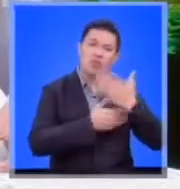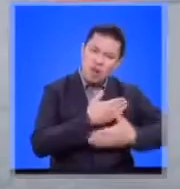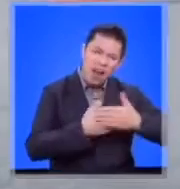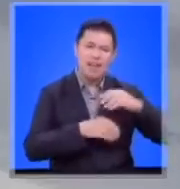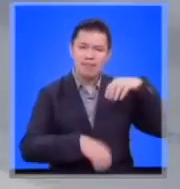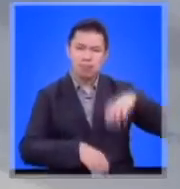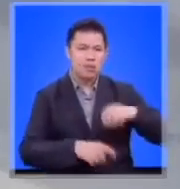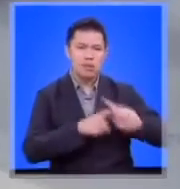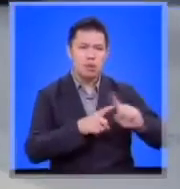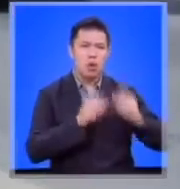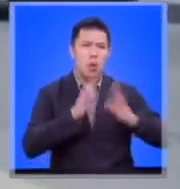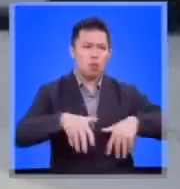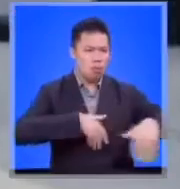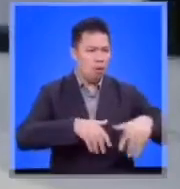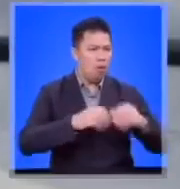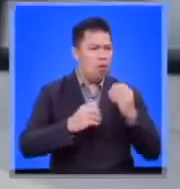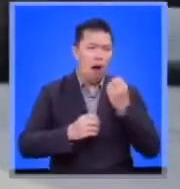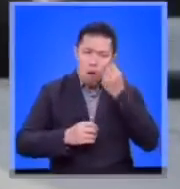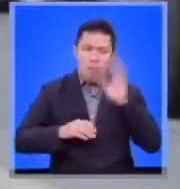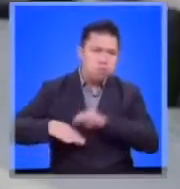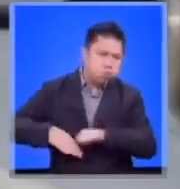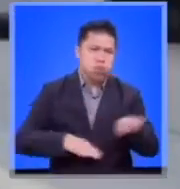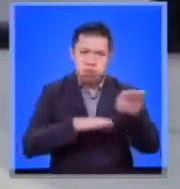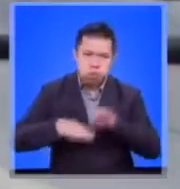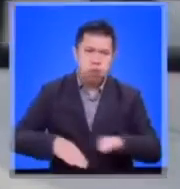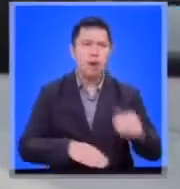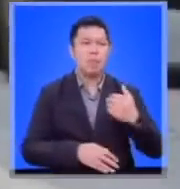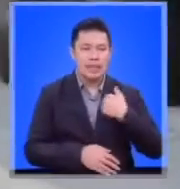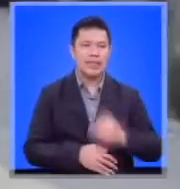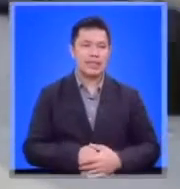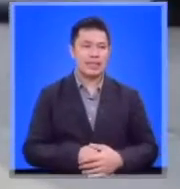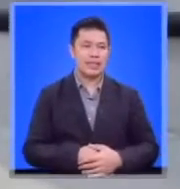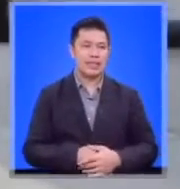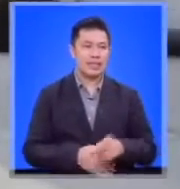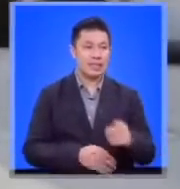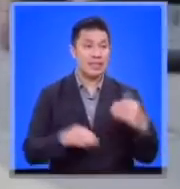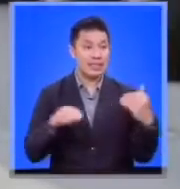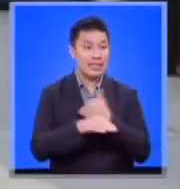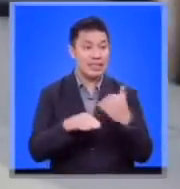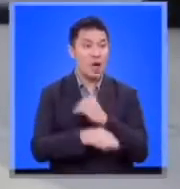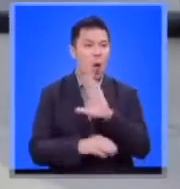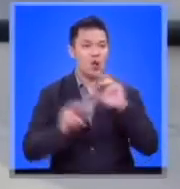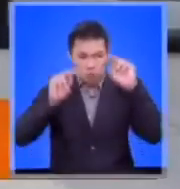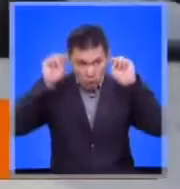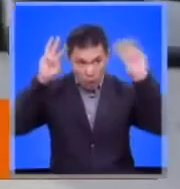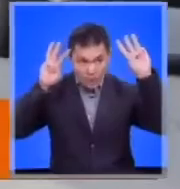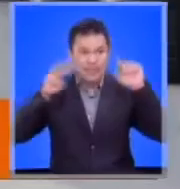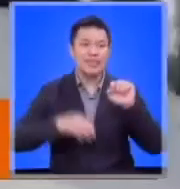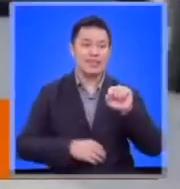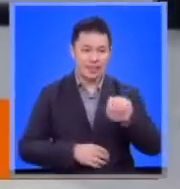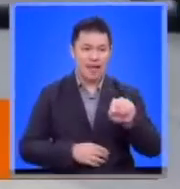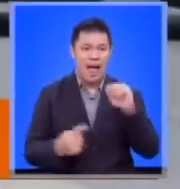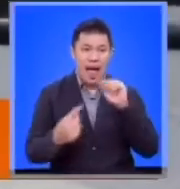คงมีบรรยากาศการเดินทางของประชาชนเหมือนคือขาดนะคะแล้วไปดูการจราจรที่นครสวรรค์กันหน่อยค่ะเรียกว่า